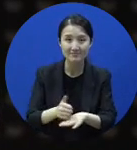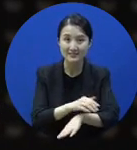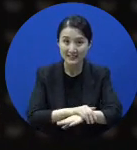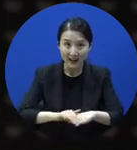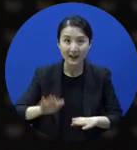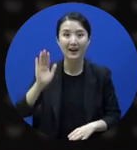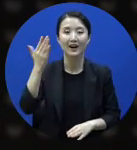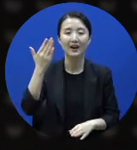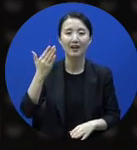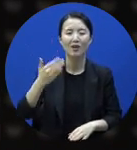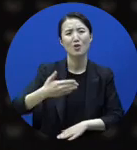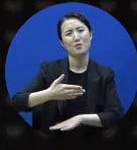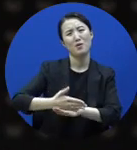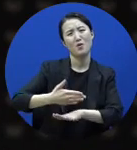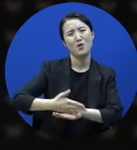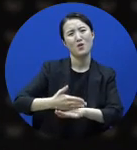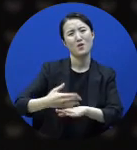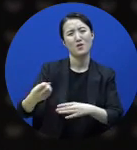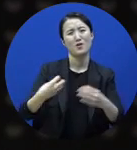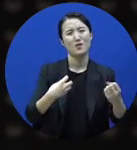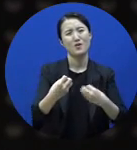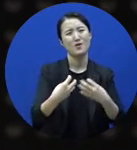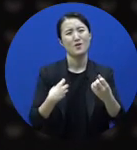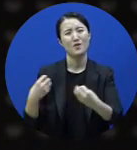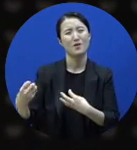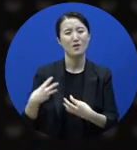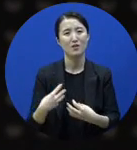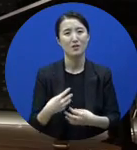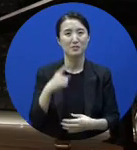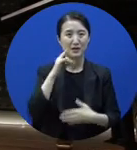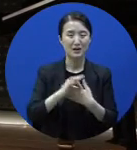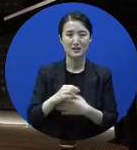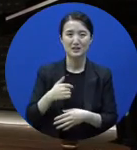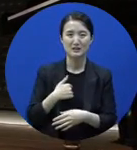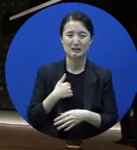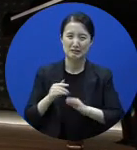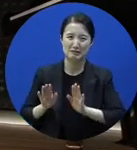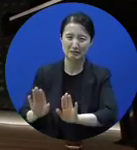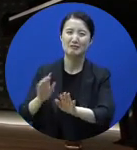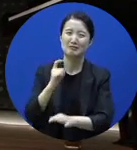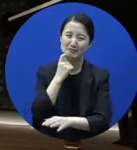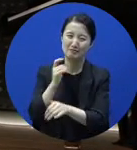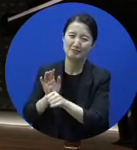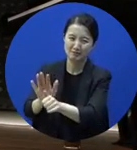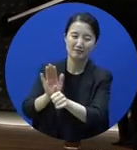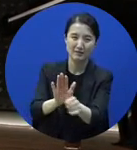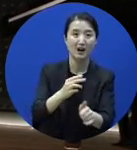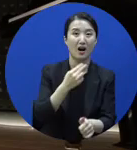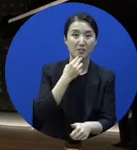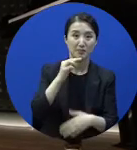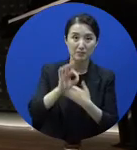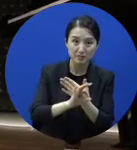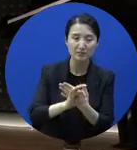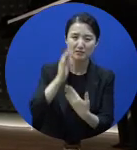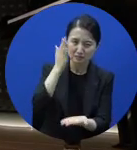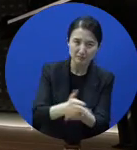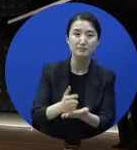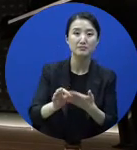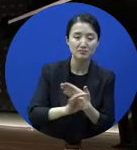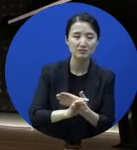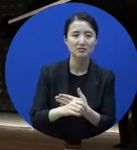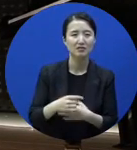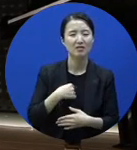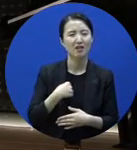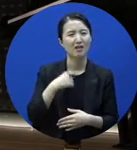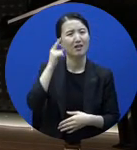그 지금 이 자리에서 쓰지 못했을 거다. 그런 얘기를 좀 많이 하는데 그 좀 확실하게 판단할 수 있는 또 다른 자기만의